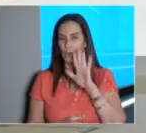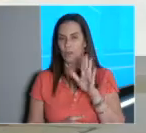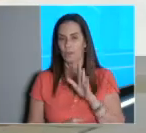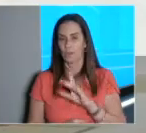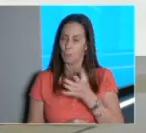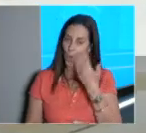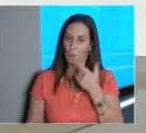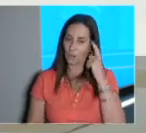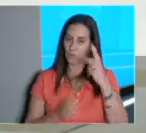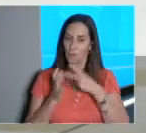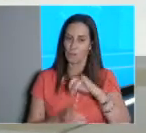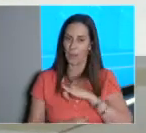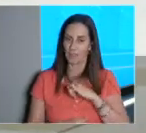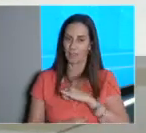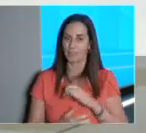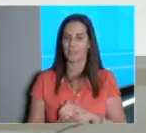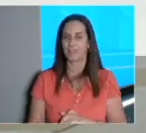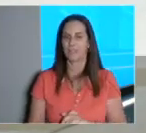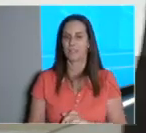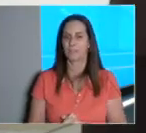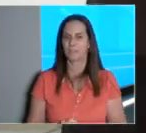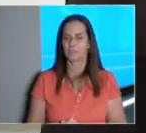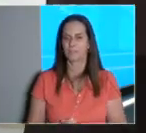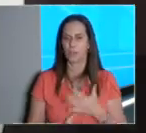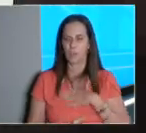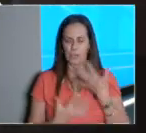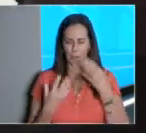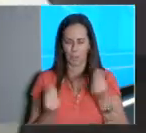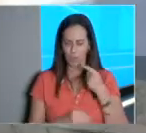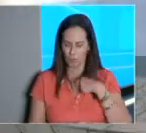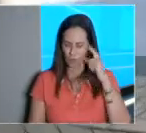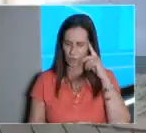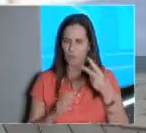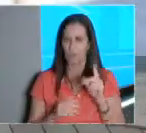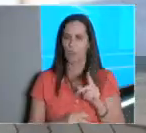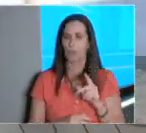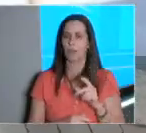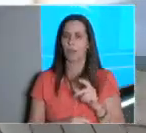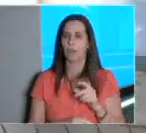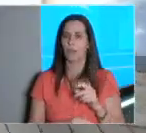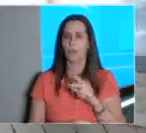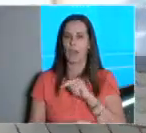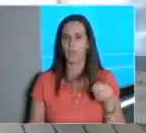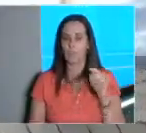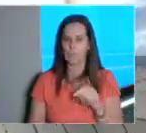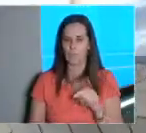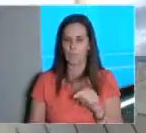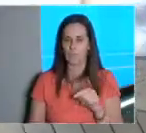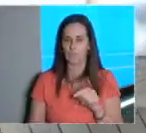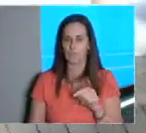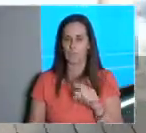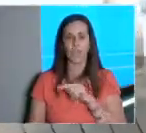אל תעשה סיגי ורד, זה מעניין, זה מרתק, זה מדהים, זה כל הסרט. אני יכול לשתף אותך בתובנה שעלתה בי בתוך כדי הדבר הזה. הנושא הזה,